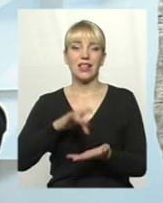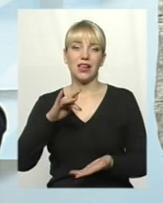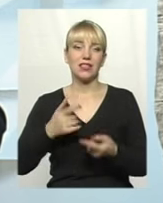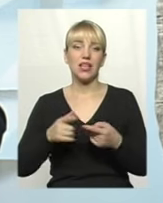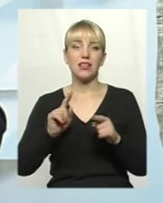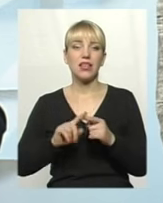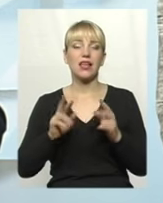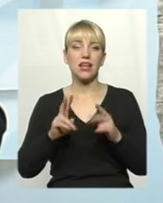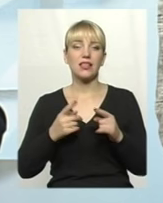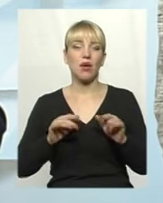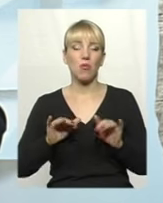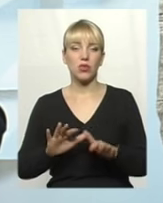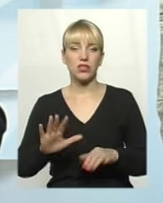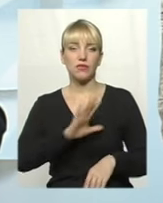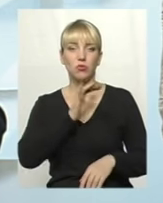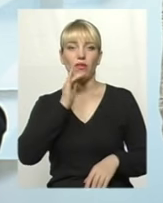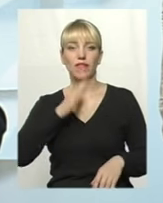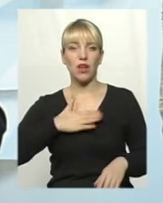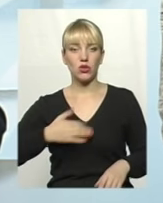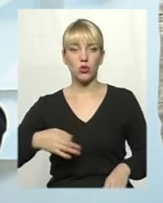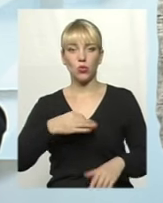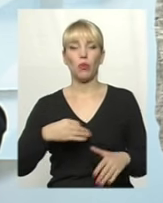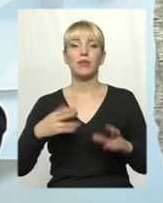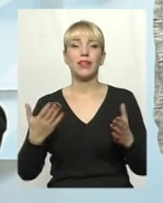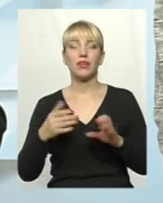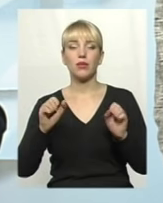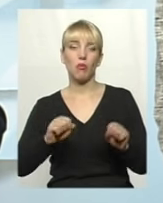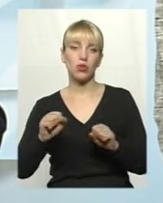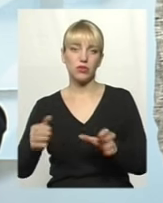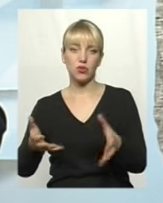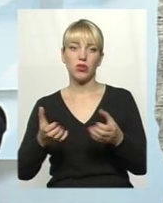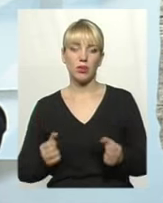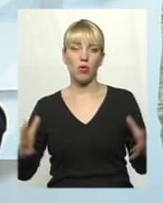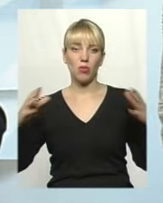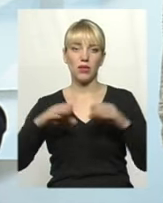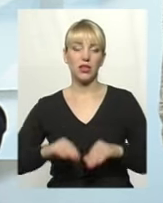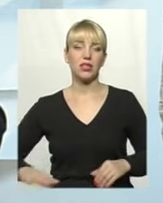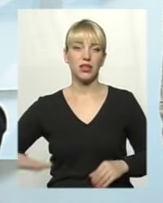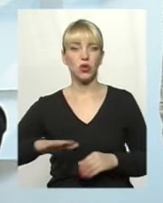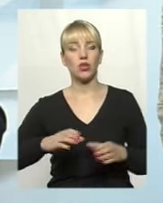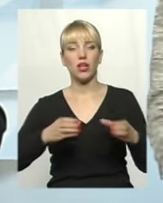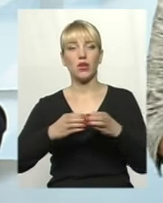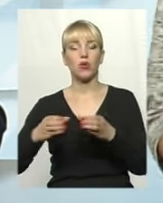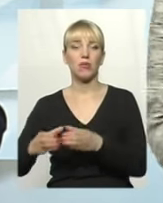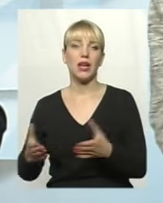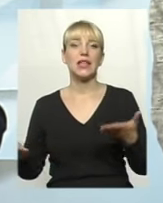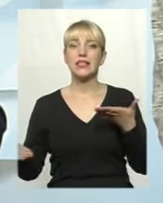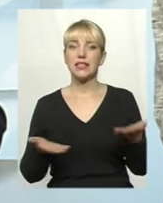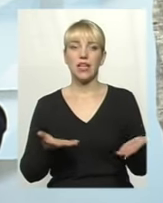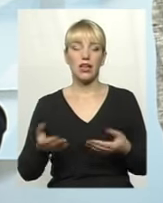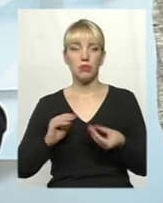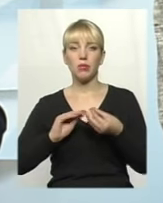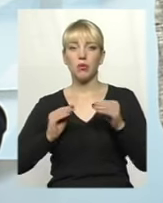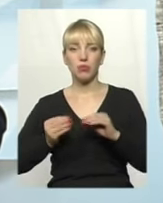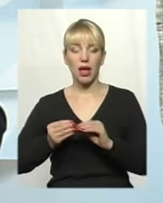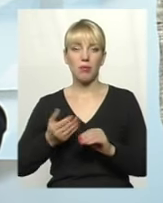цей процес відбувається в нашій області, які можливості отримали об'єднані територіальні громади і з якими